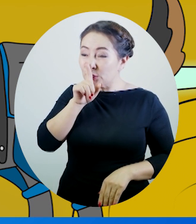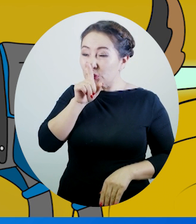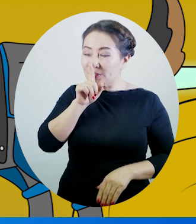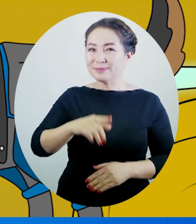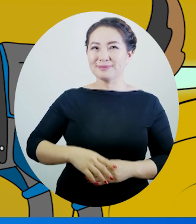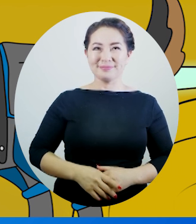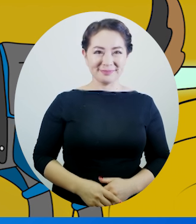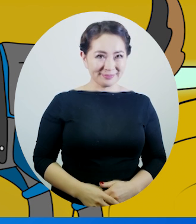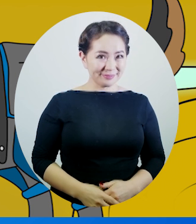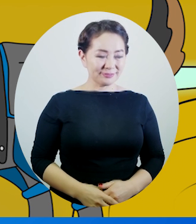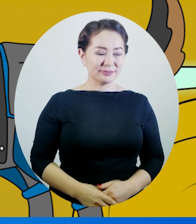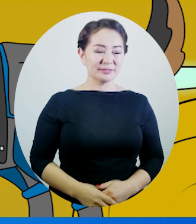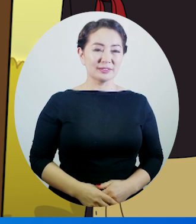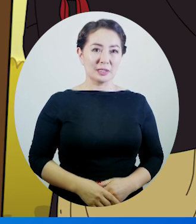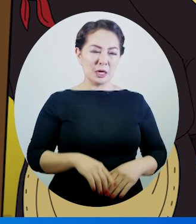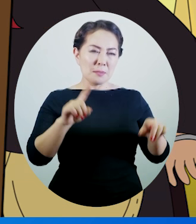Басраа.